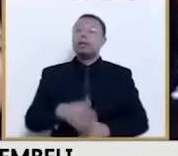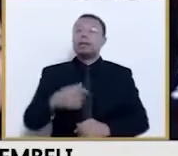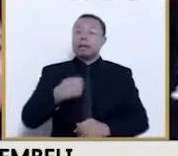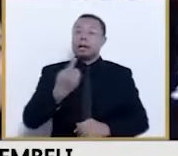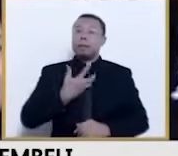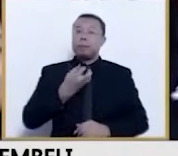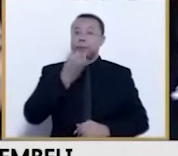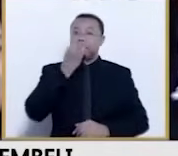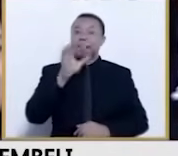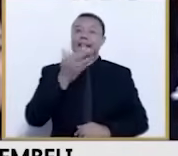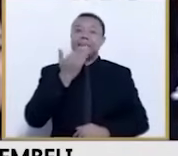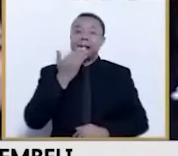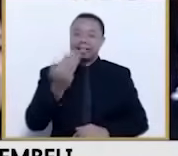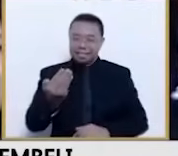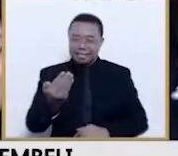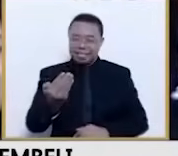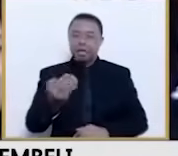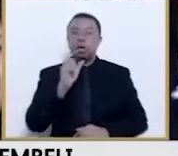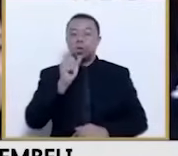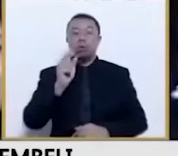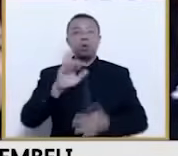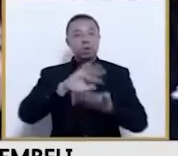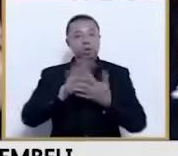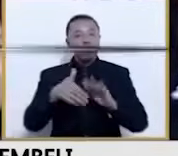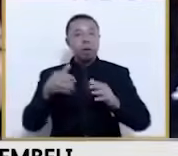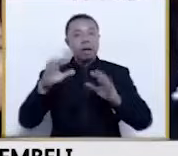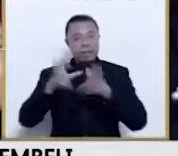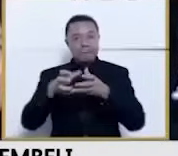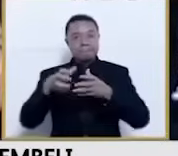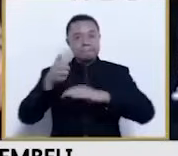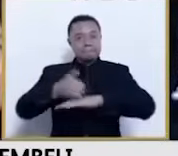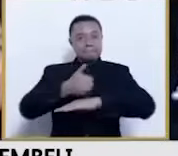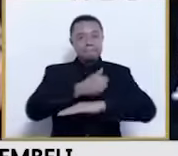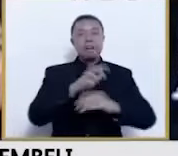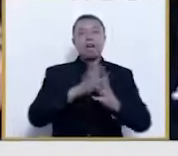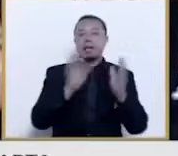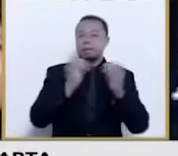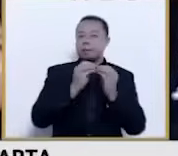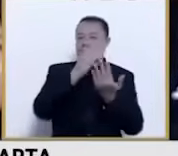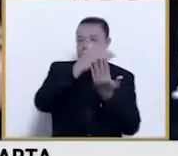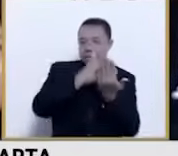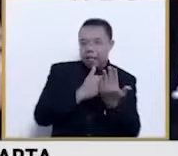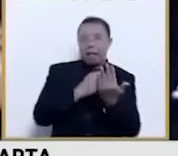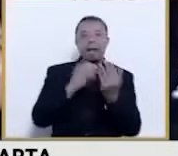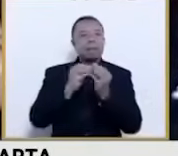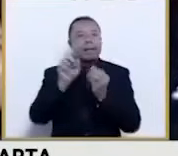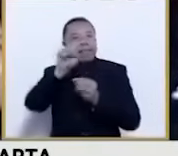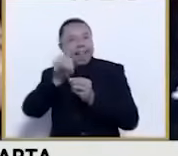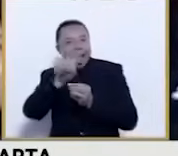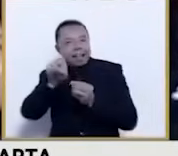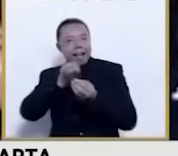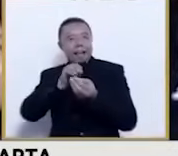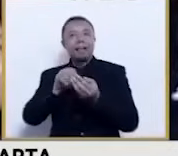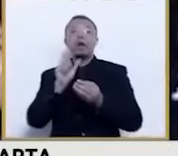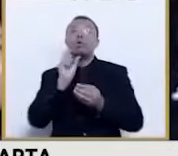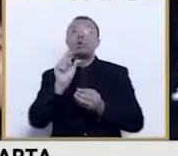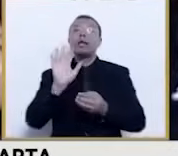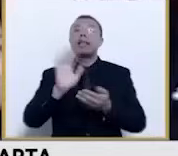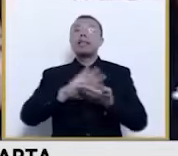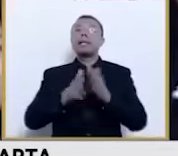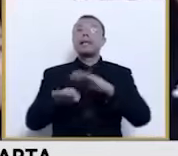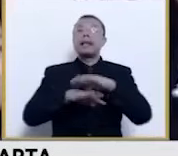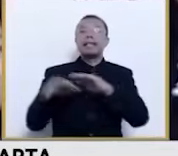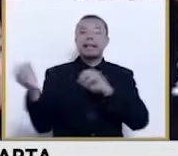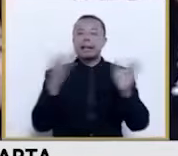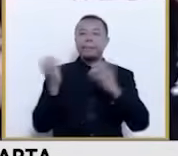kami mengucapkan terima kasih kepada para panelis yang telah membantu KPU menyusun pertanyaan yang dijadikan bahan